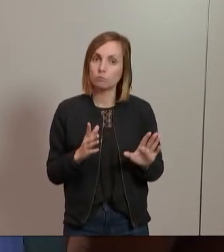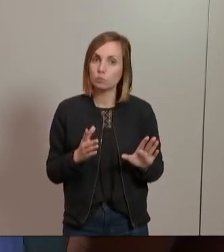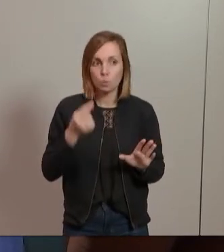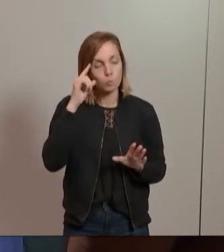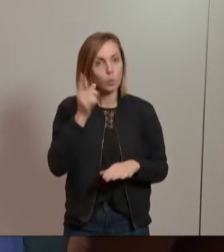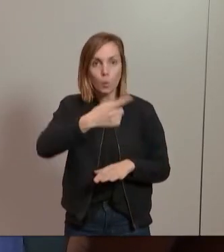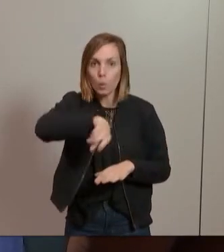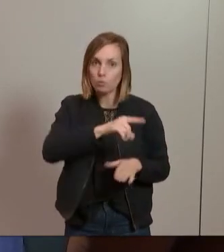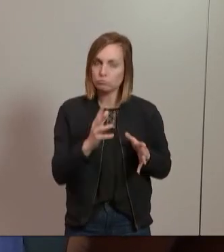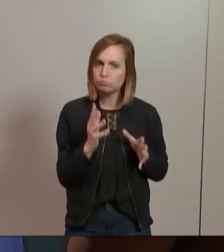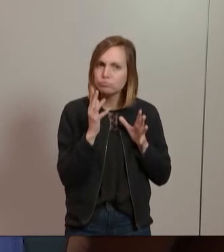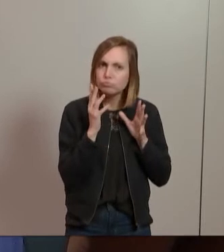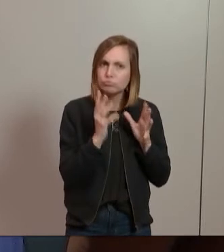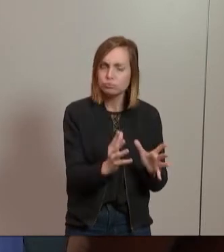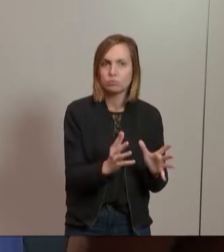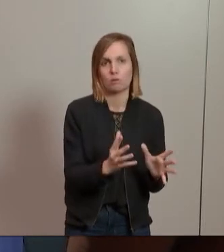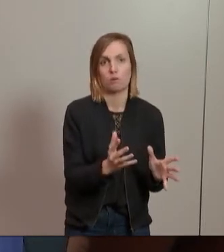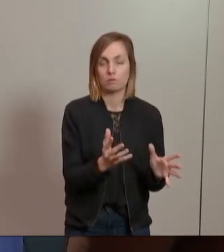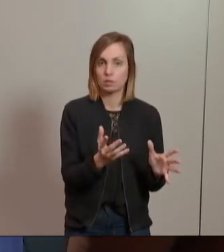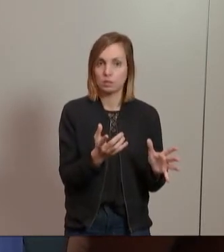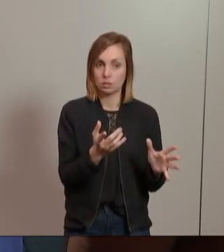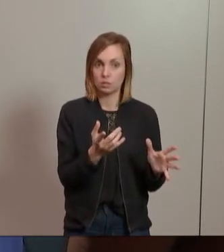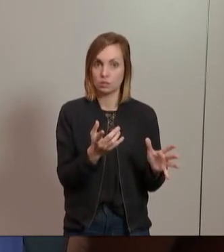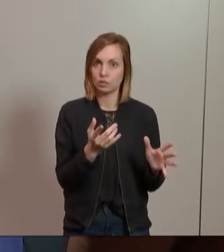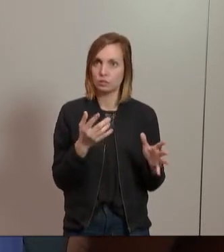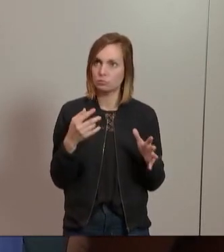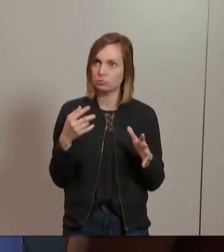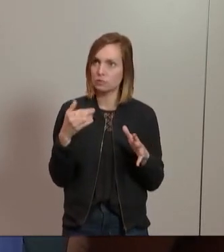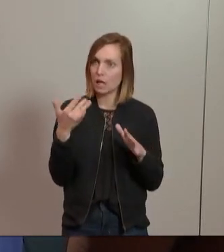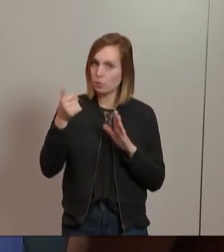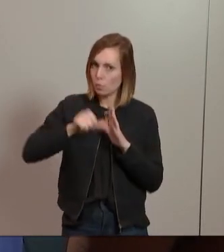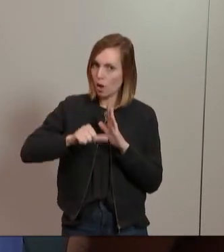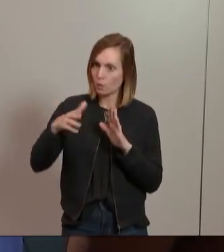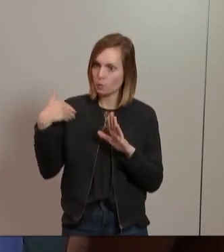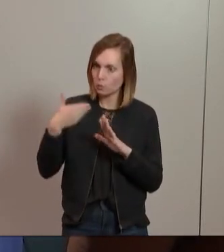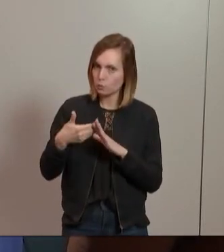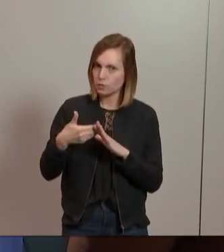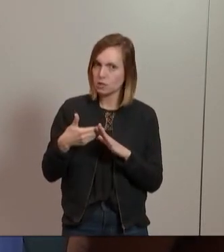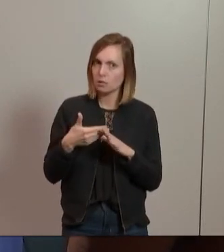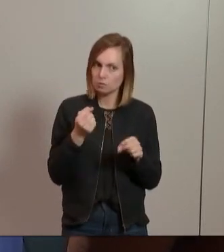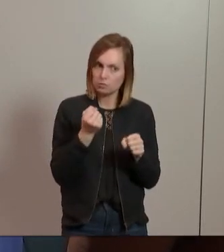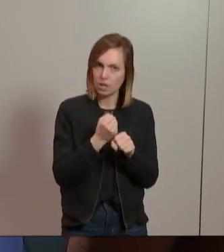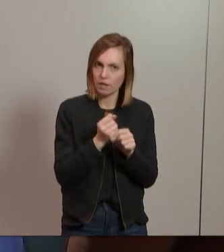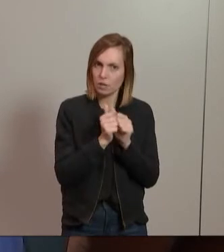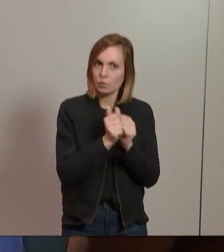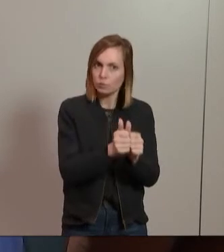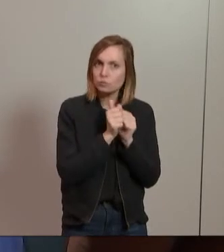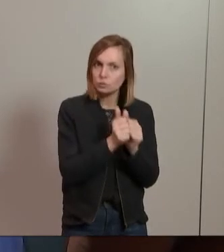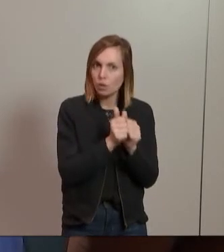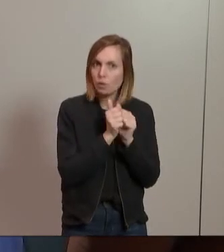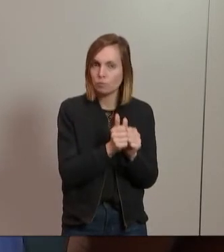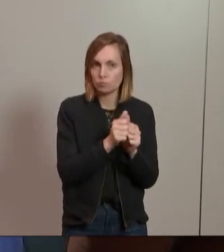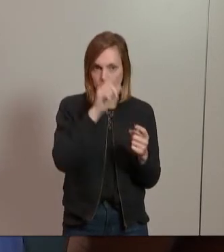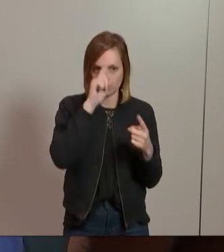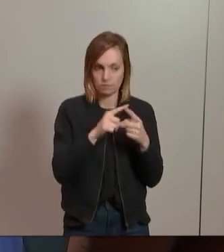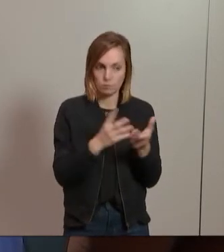a un véritable engagement et avec qui on a commencé depuis déjà maintenant quelques mois à travailler en partenariat pour travailler sur le projet